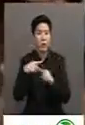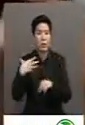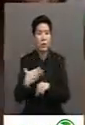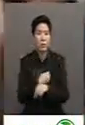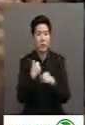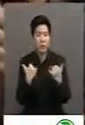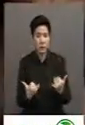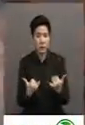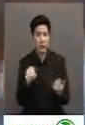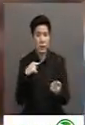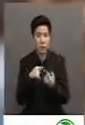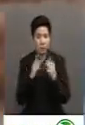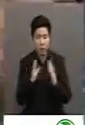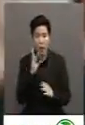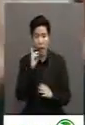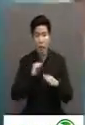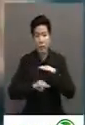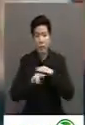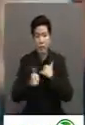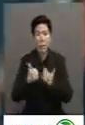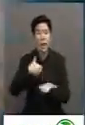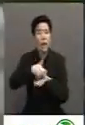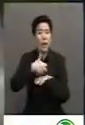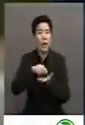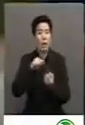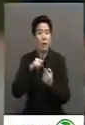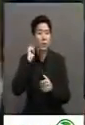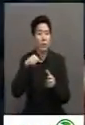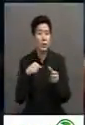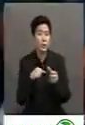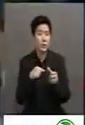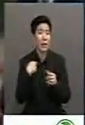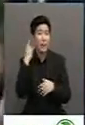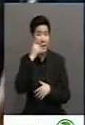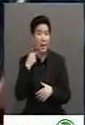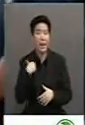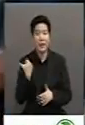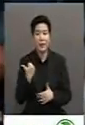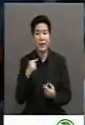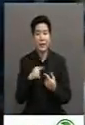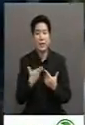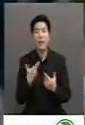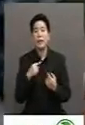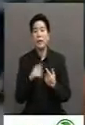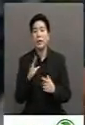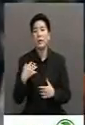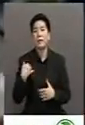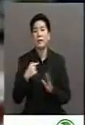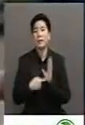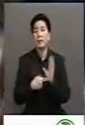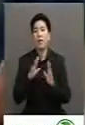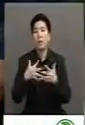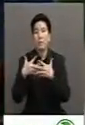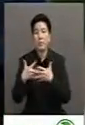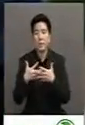องเกิดขึ้นนะครับโฆษณาชิ้นนี้นะครับก็บอกเล่าเรื่องราวนะครับขณะที่เคนเดลเจเนอร์นะครับดาราสาวคนดังจากรายการเรียลิตี้ชื่อดังของสห